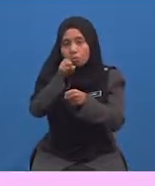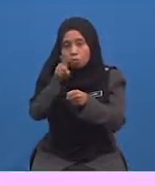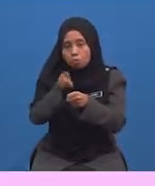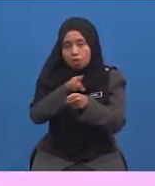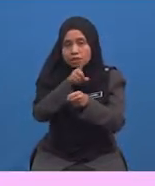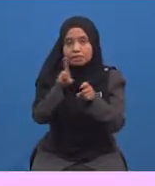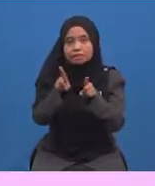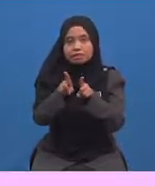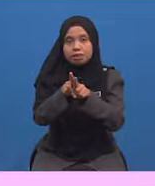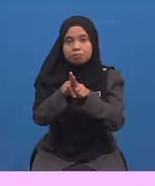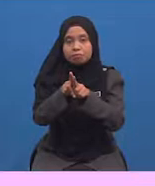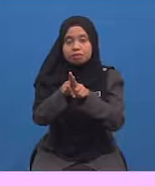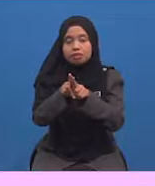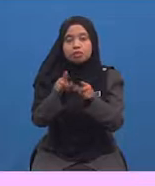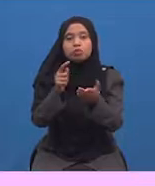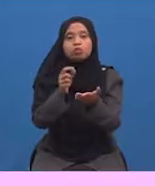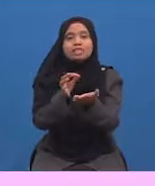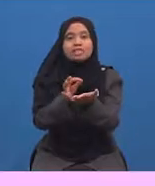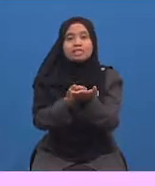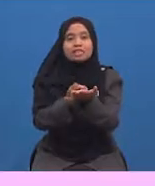sama seperti duit syiling tadi.